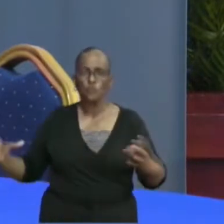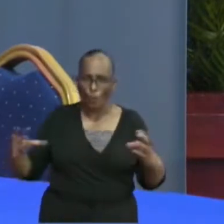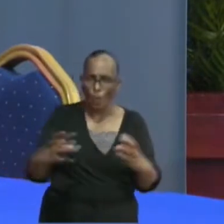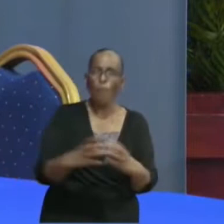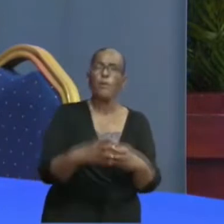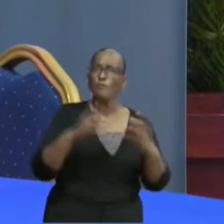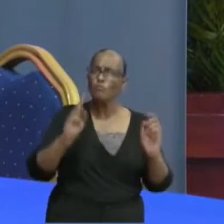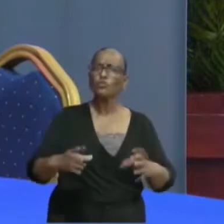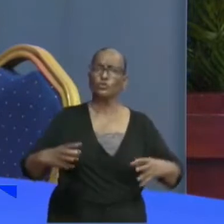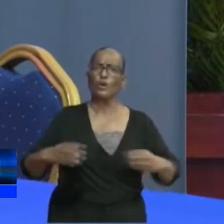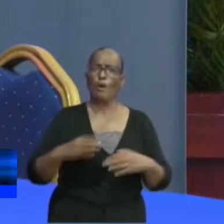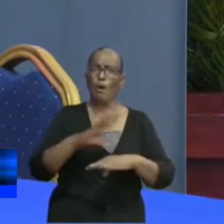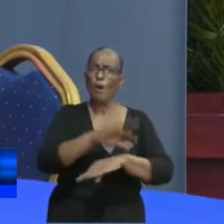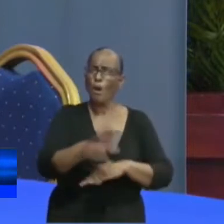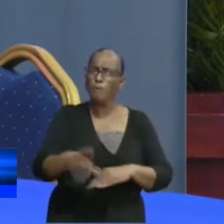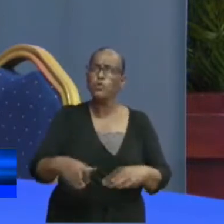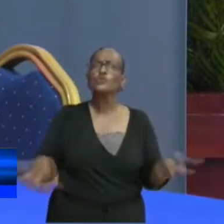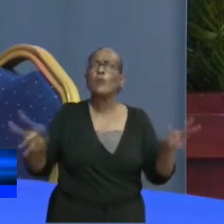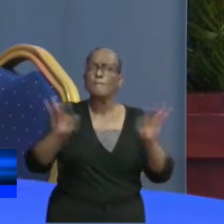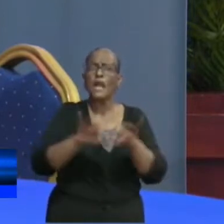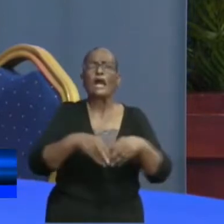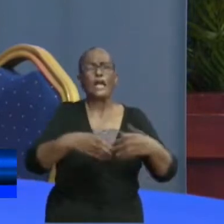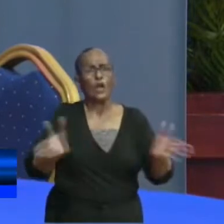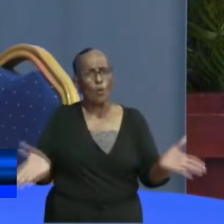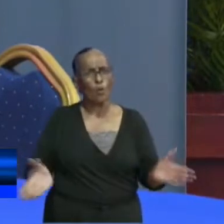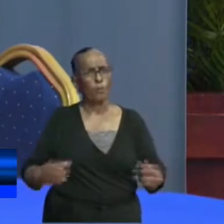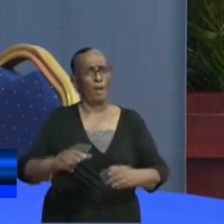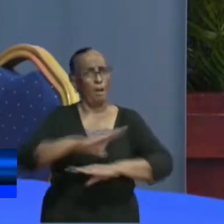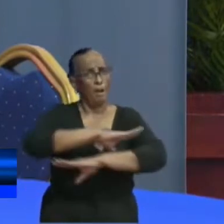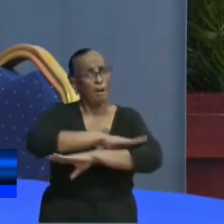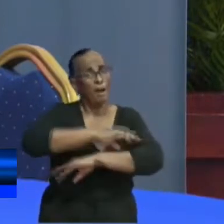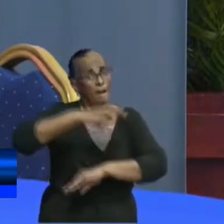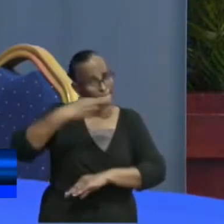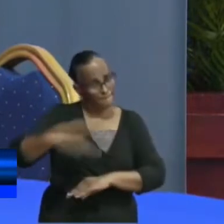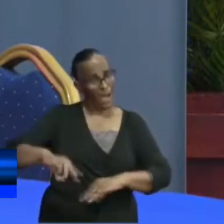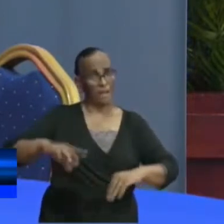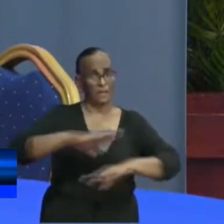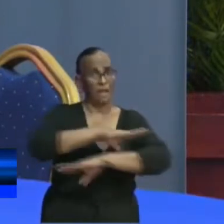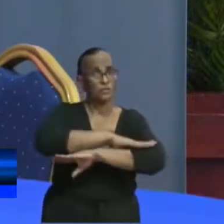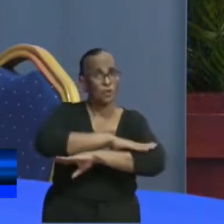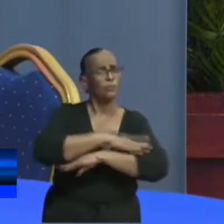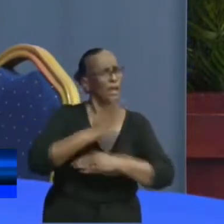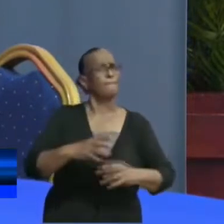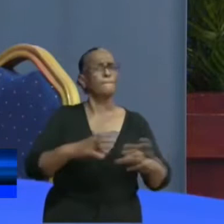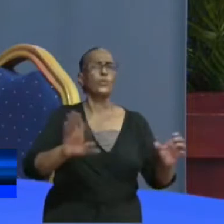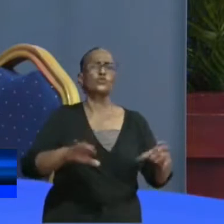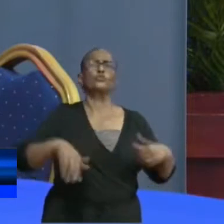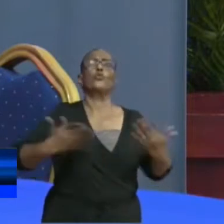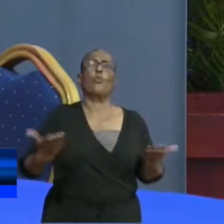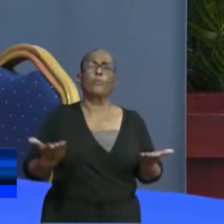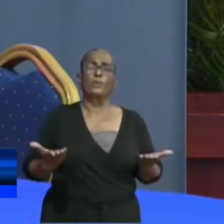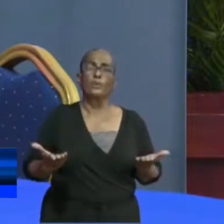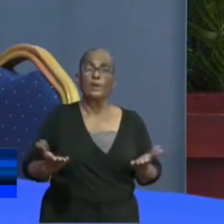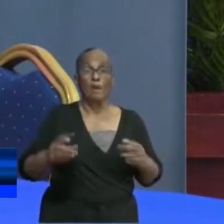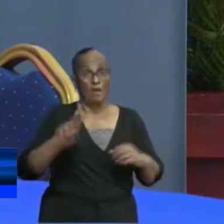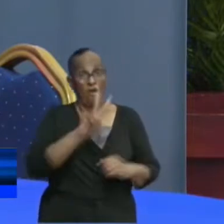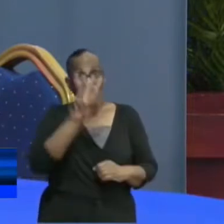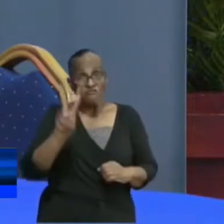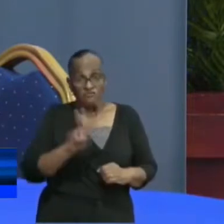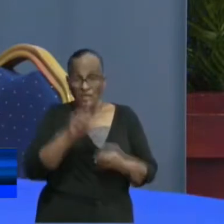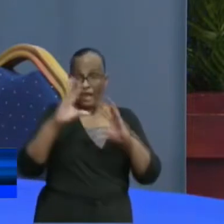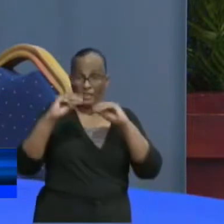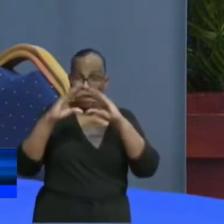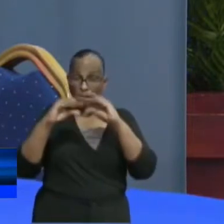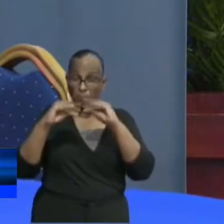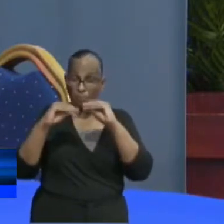sectoren, waaronder de overheid. Dus we gaan vrijdag met ze praten en dan gaan we dus kijken hoe we kunnen komen tot